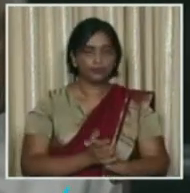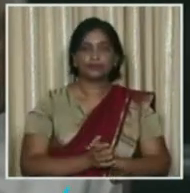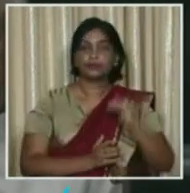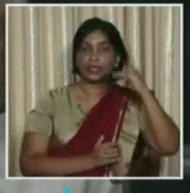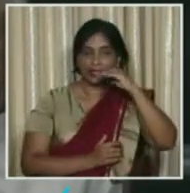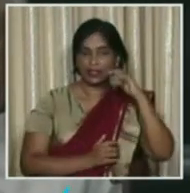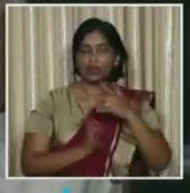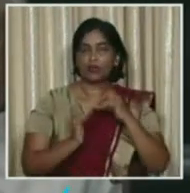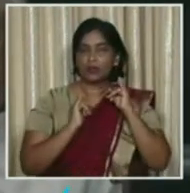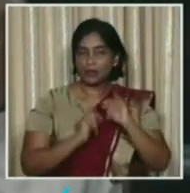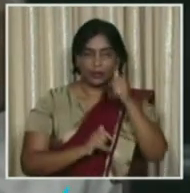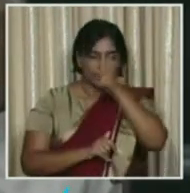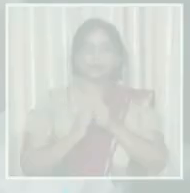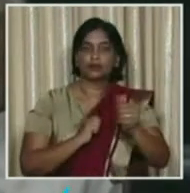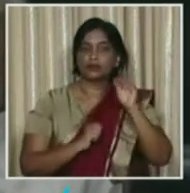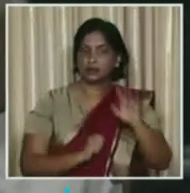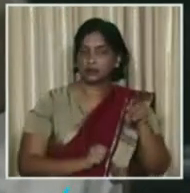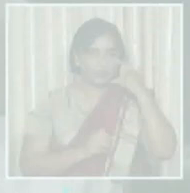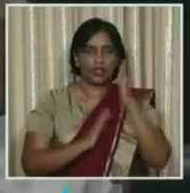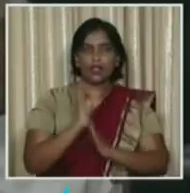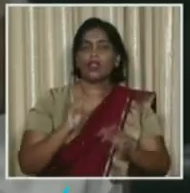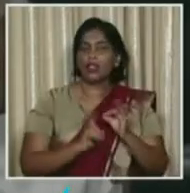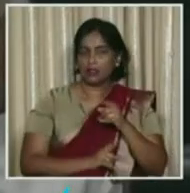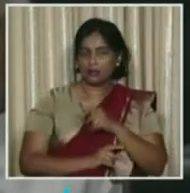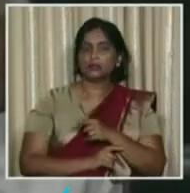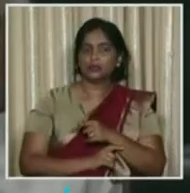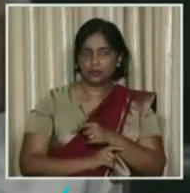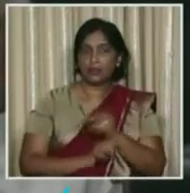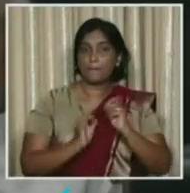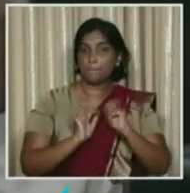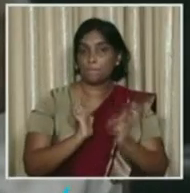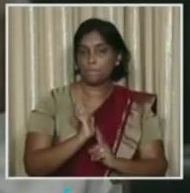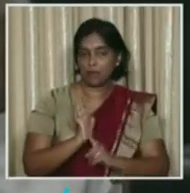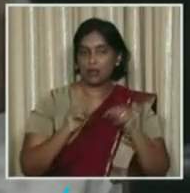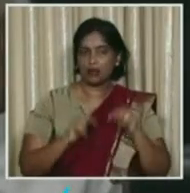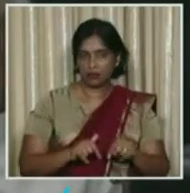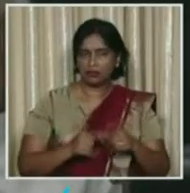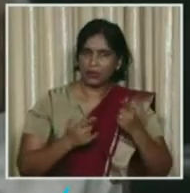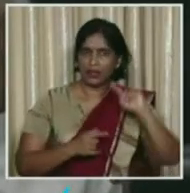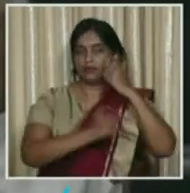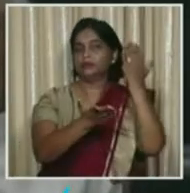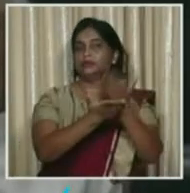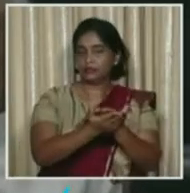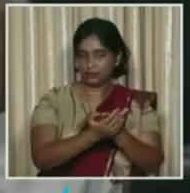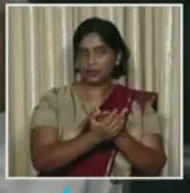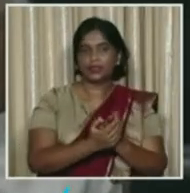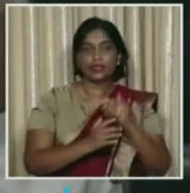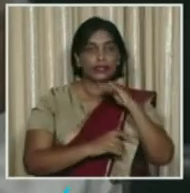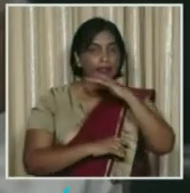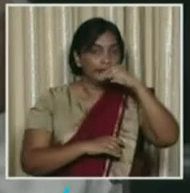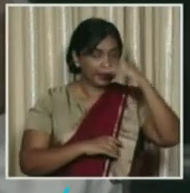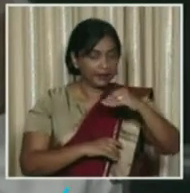ඊයන්න දූෂණ තත්වයට පාලනය කිරීම සඳහා අවශ්‍ය ඒක කෙටුම් පත දැන් අද නැතේට සභාගත කරයි. ඊයන්න